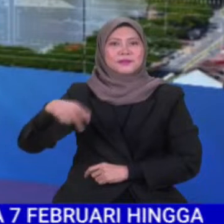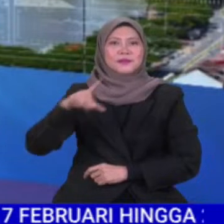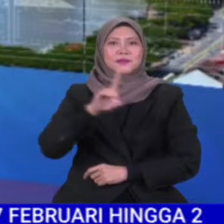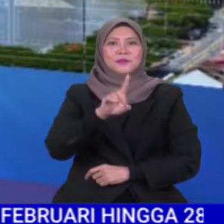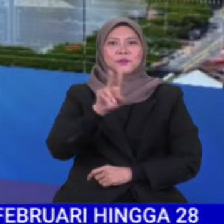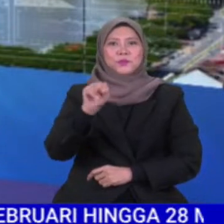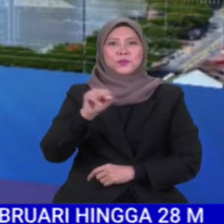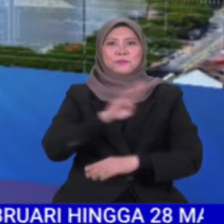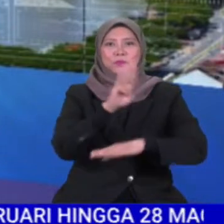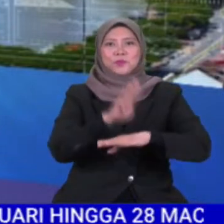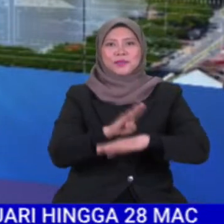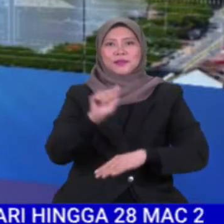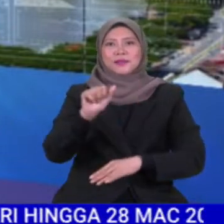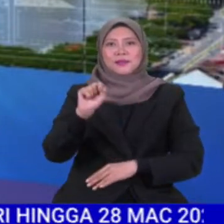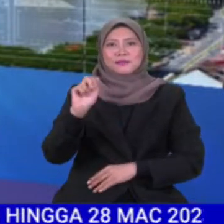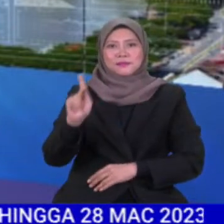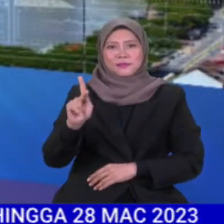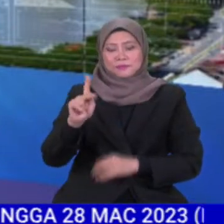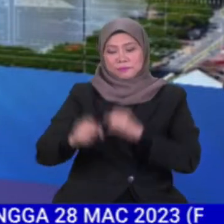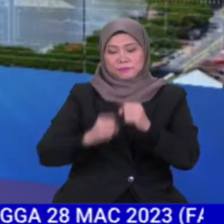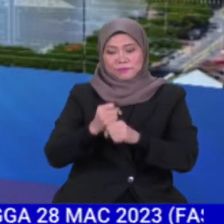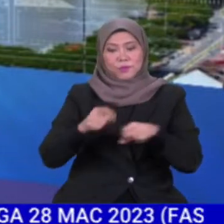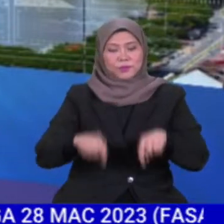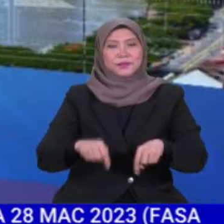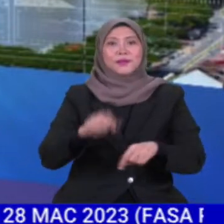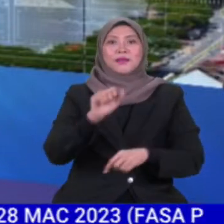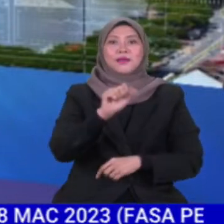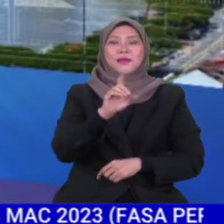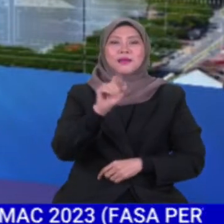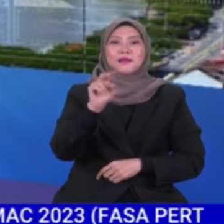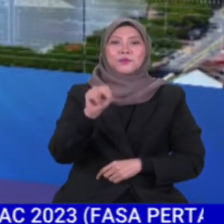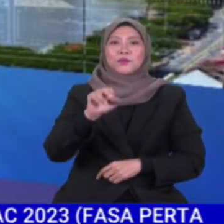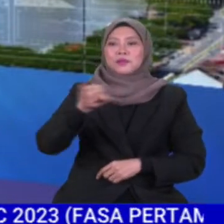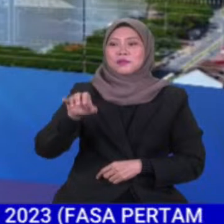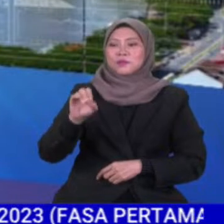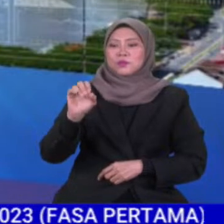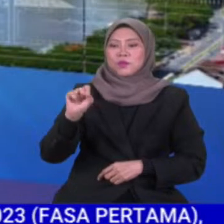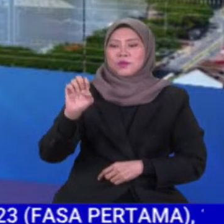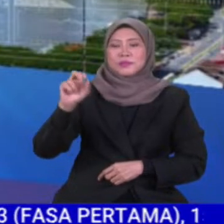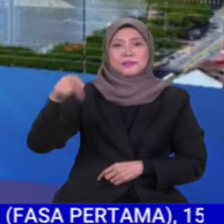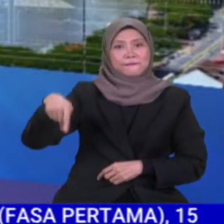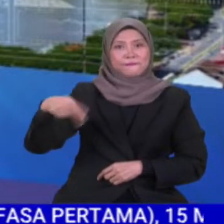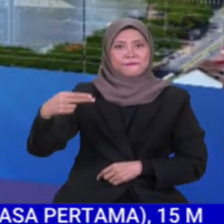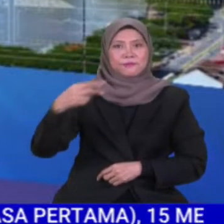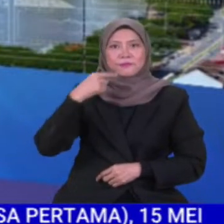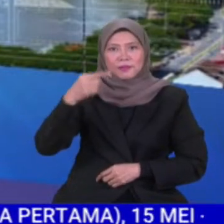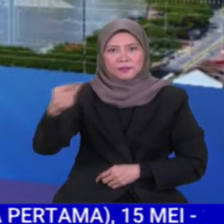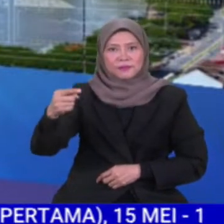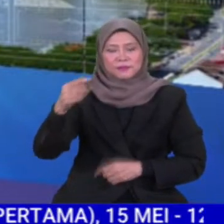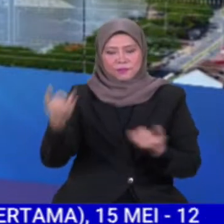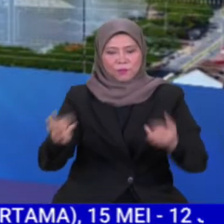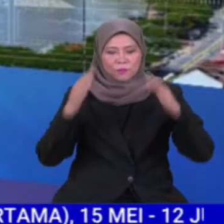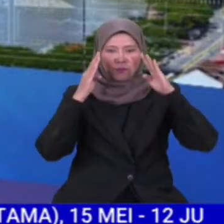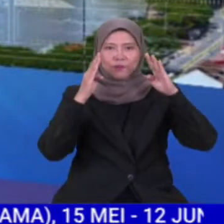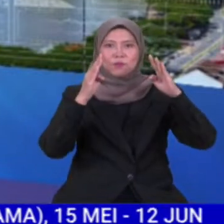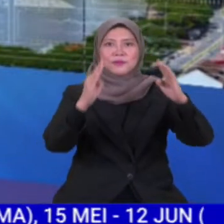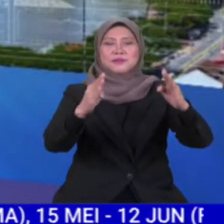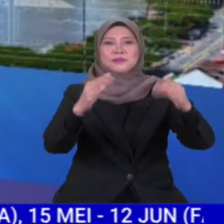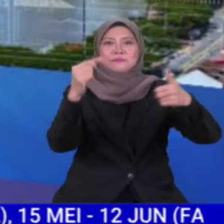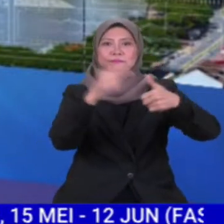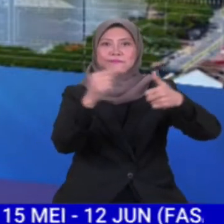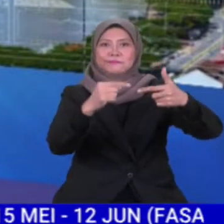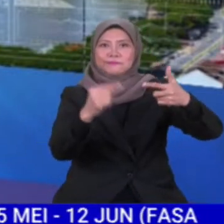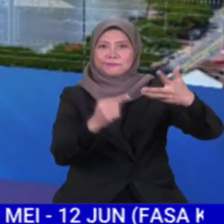Negeri Dun Bukit Asik bagi tahun ini. Adun Bukit Asik Joseph Chiang Jen Erk berkata ia akan memfokuskan beberapa